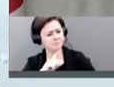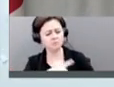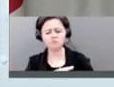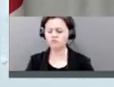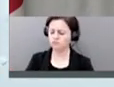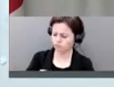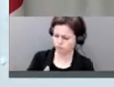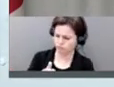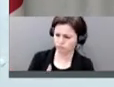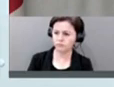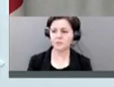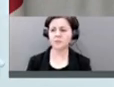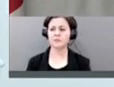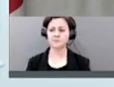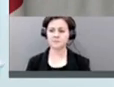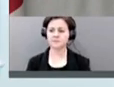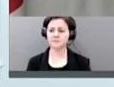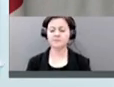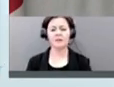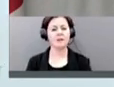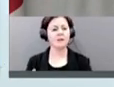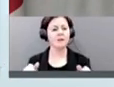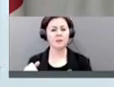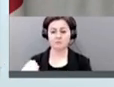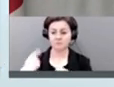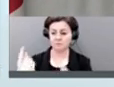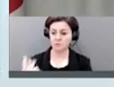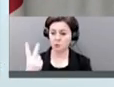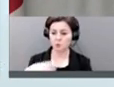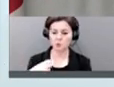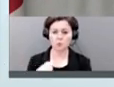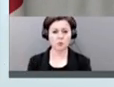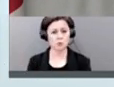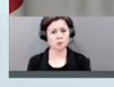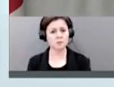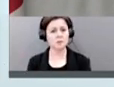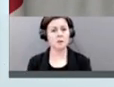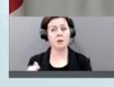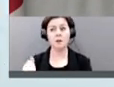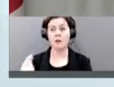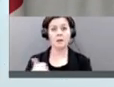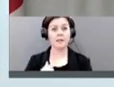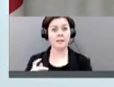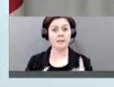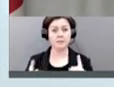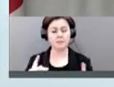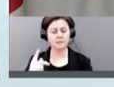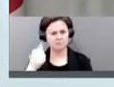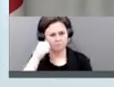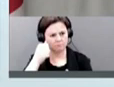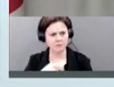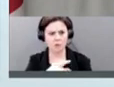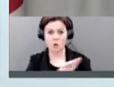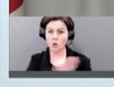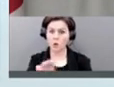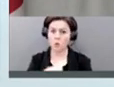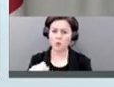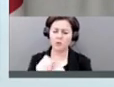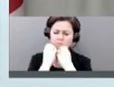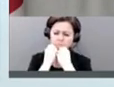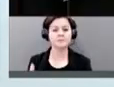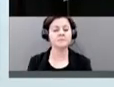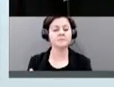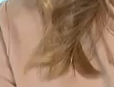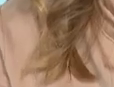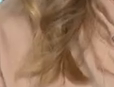Alors, bien sûr, certaines personnes pourraient dire que la barre n'était pas très haute, mais elle est quand même passée par-dessus. Oui, on sent vraiment que